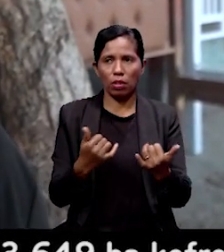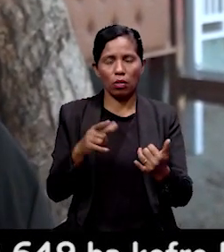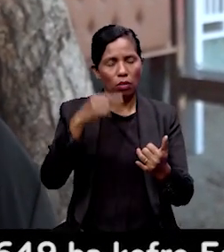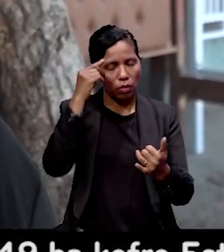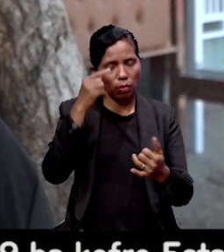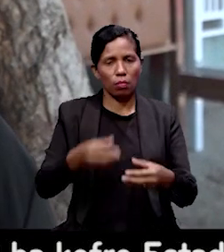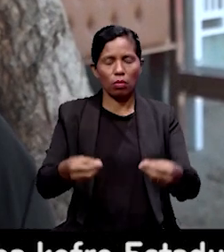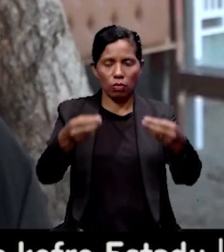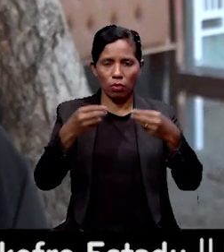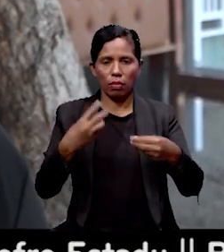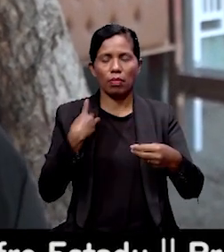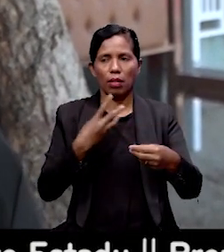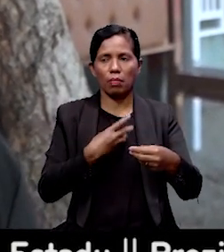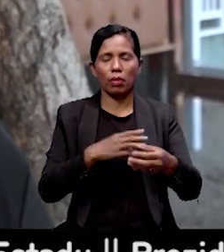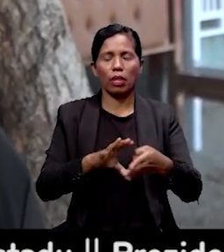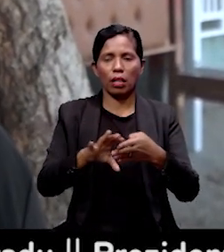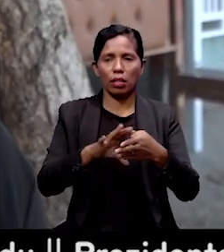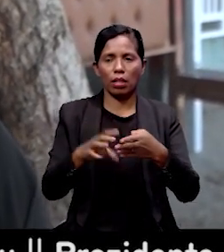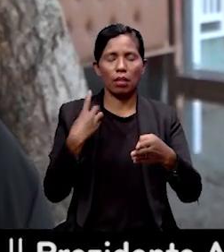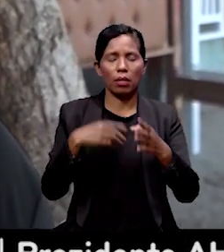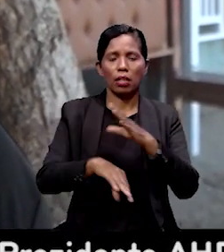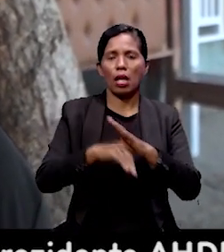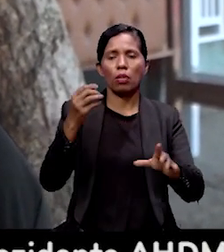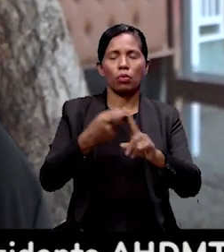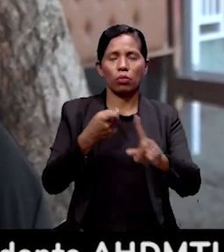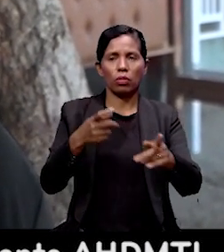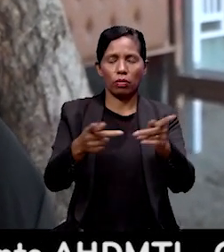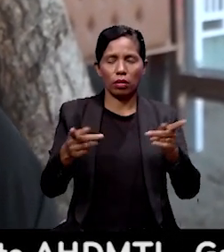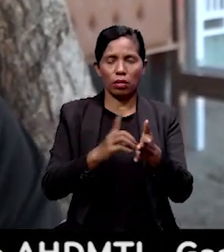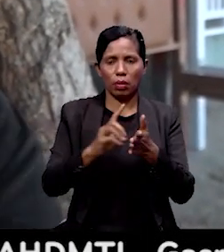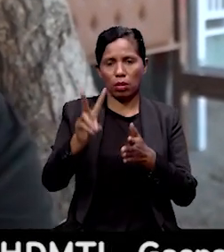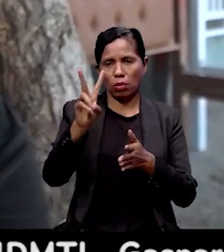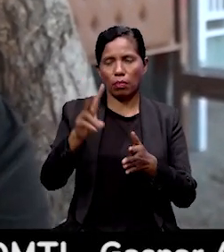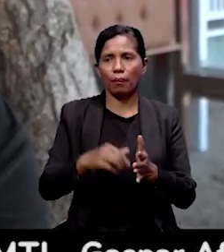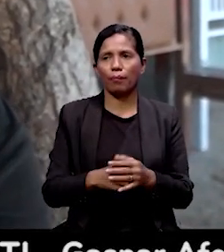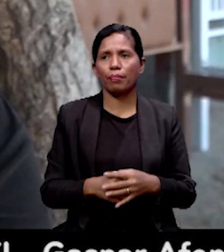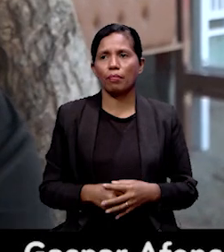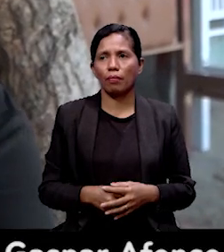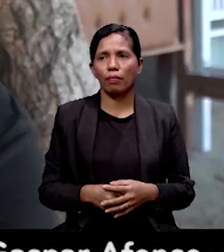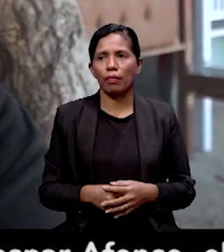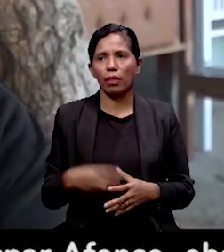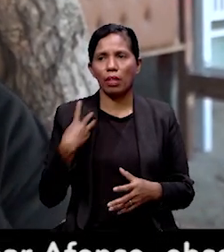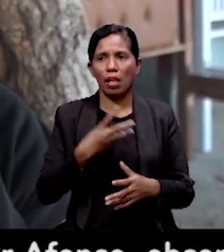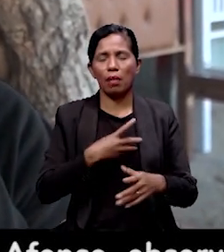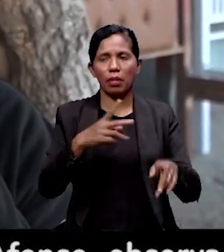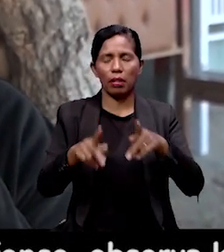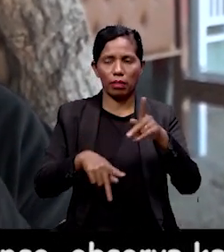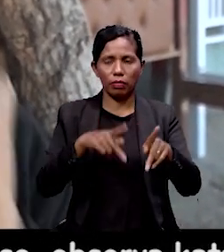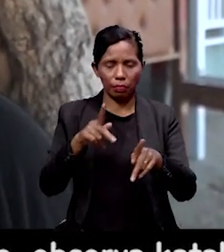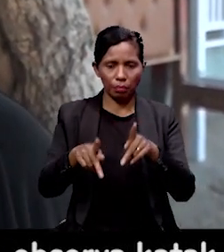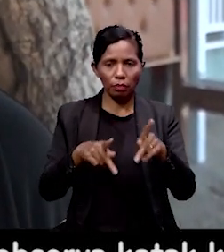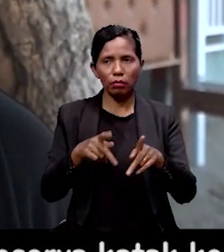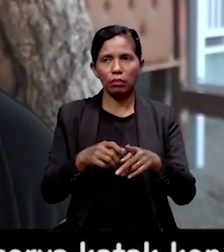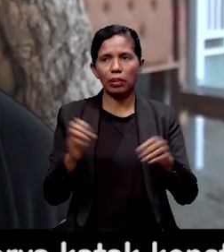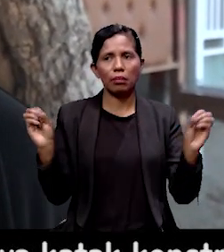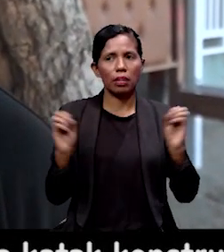fali surat dembe ami atu sai ia semana rua ne ben saba ami pou ne ami